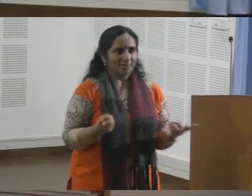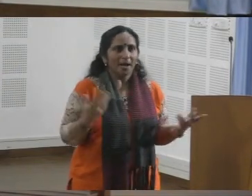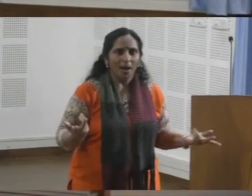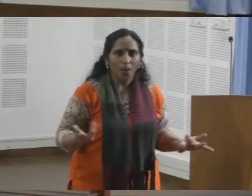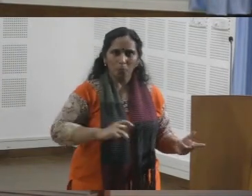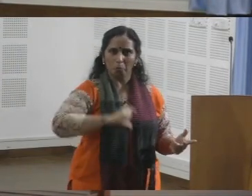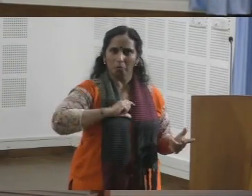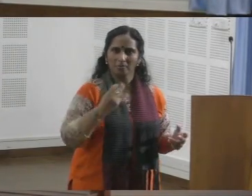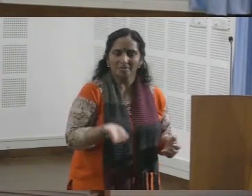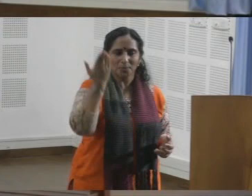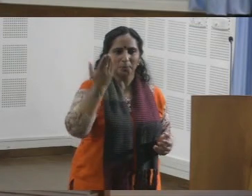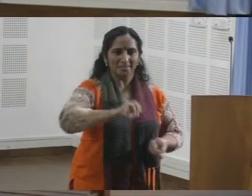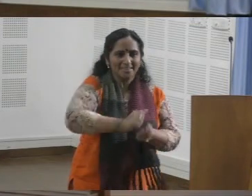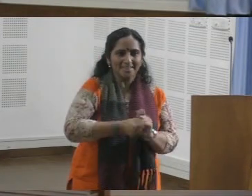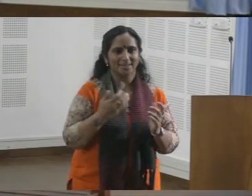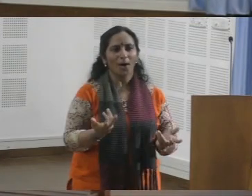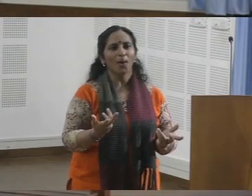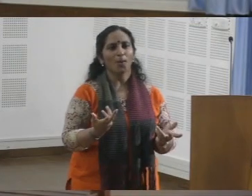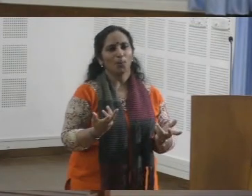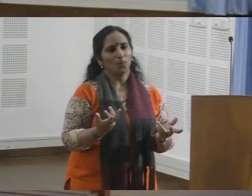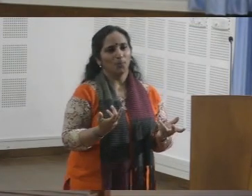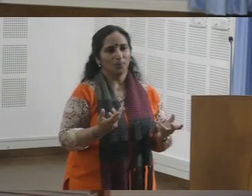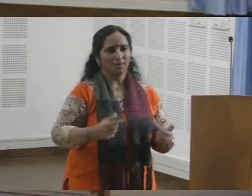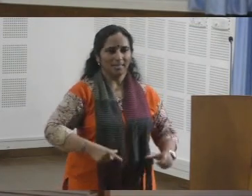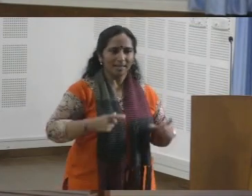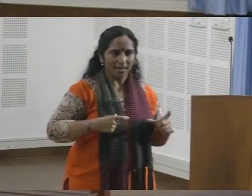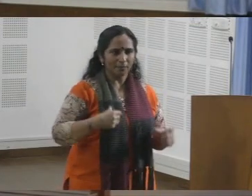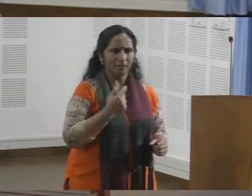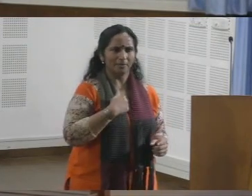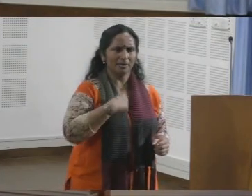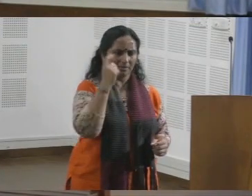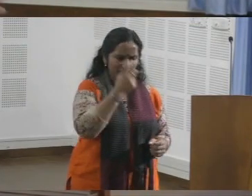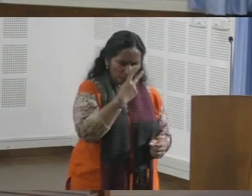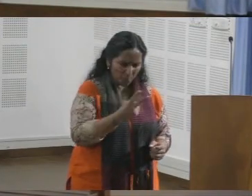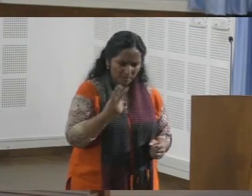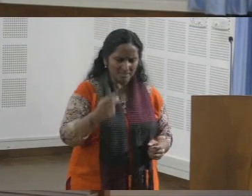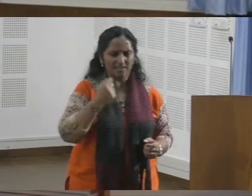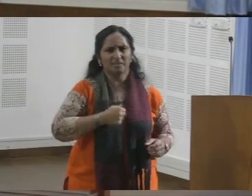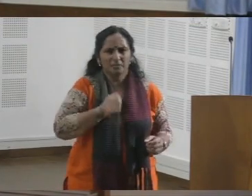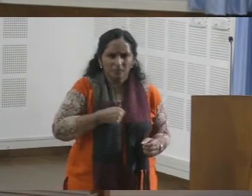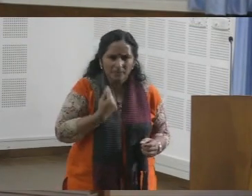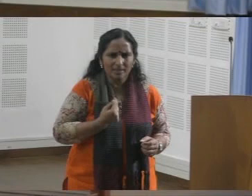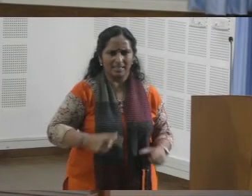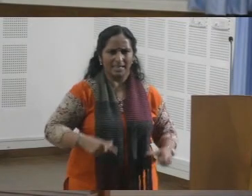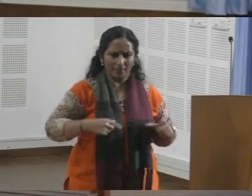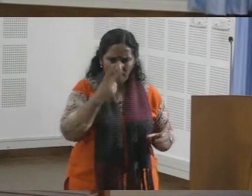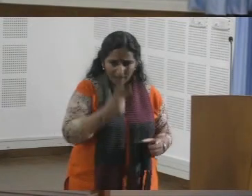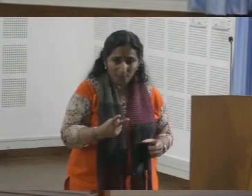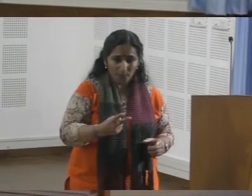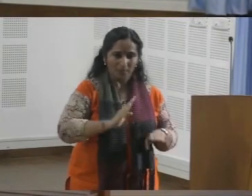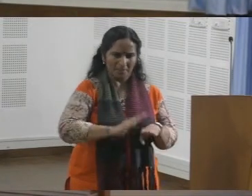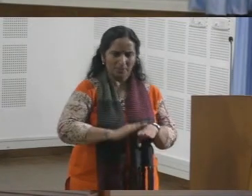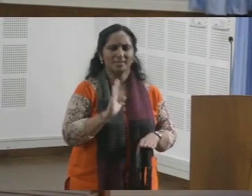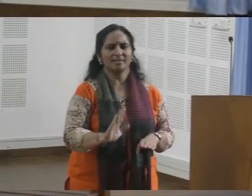എനിക്ക് തന്നെ ചേഞ്ചസ് വന്നു. കാരണം ലൈഫിൽ നമ്മൾക്കത് ഫേസ് ചെയ്യേണ്ടി വന്നപ്പോൾ നമ്മളതിനെ എങ്ങനെയൊക്കെയോ ഓവർകം ചെയ്തതാണല്ലോ. അത് എനിക്ക് ആ